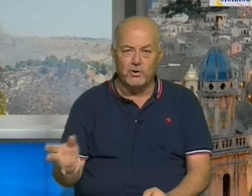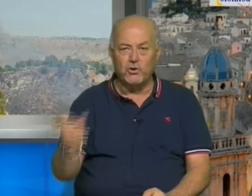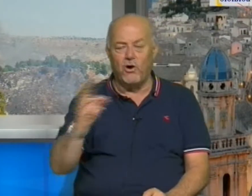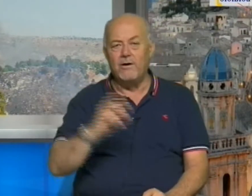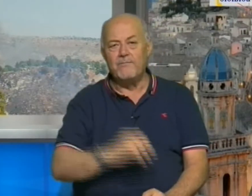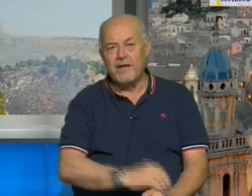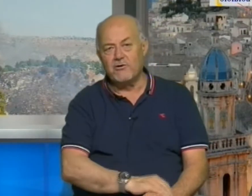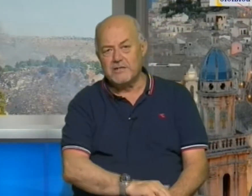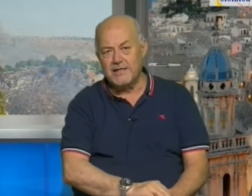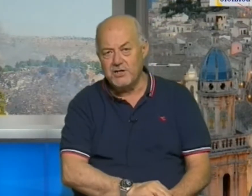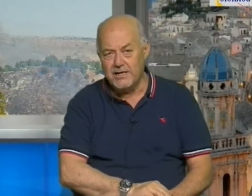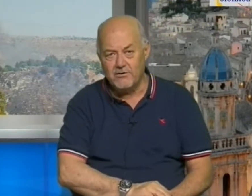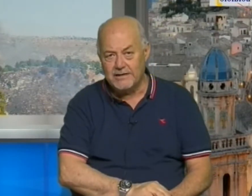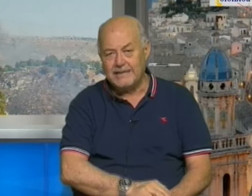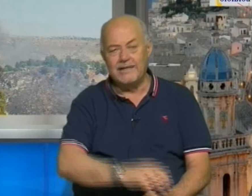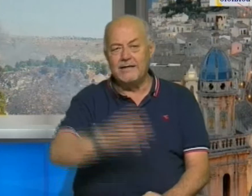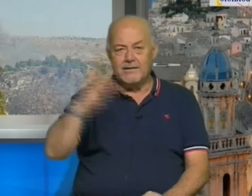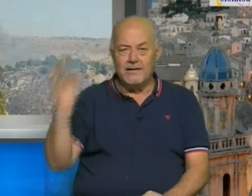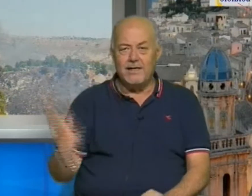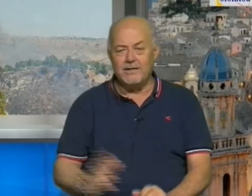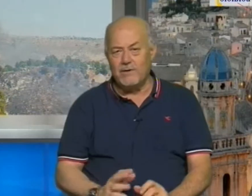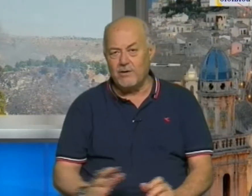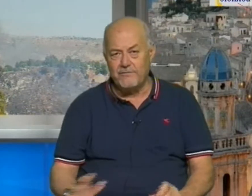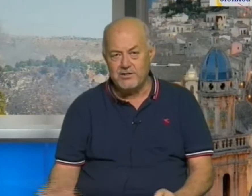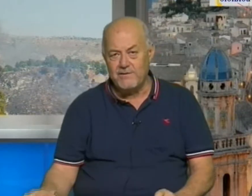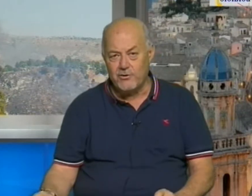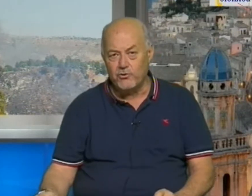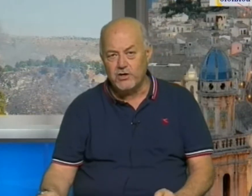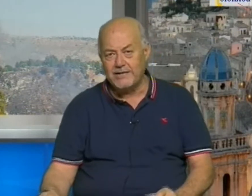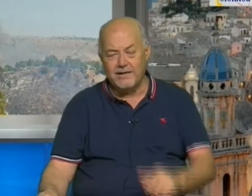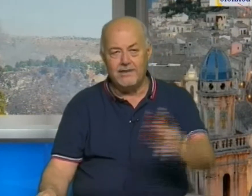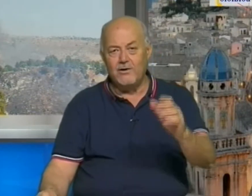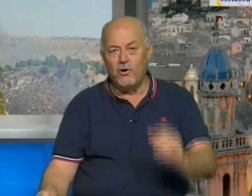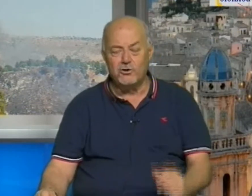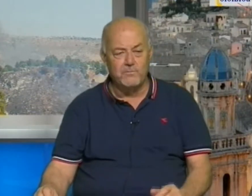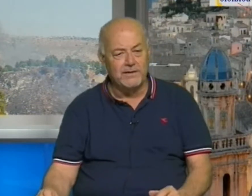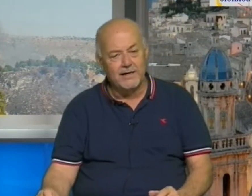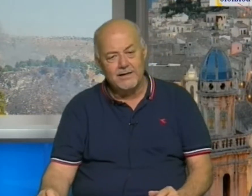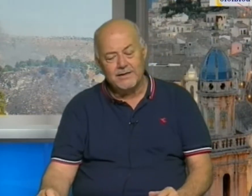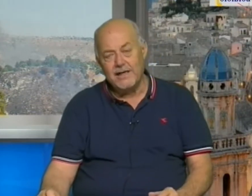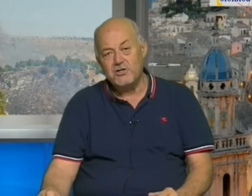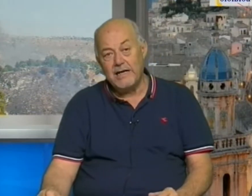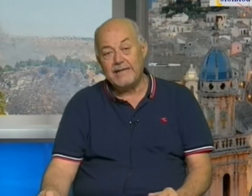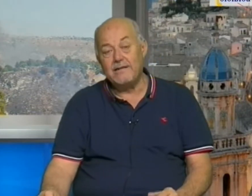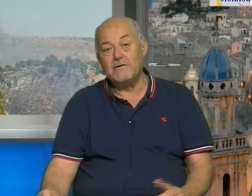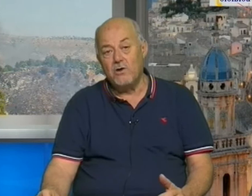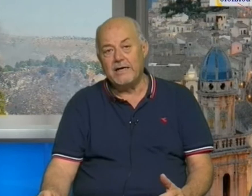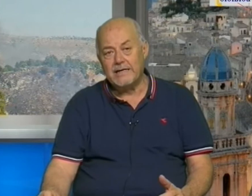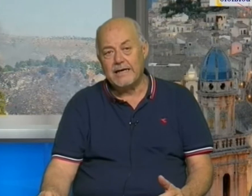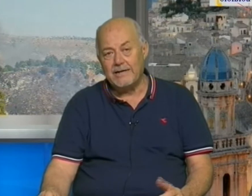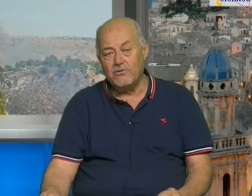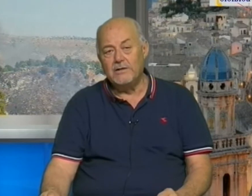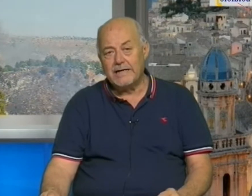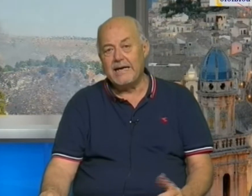di sfottò e cose del genere, ricordate quello che faceva Crocetta ospite da Giletti,